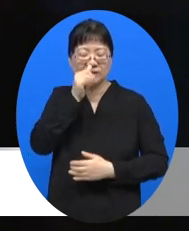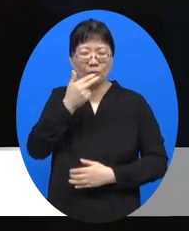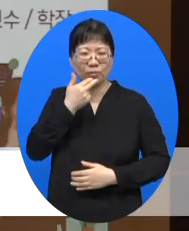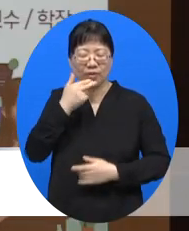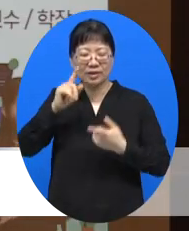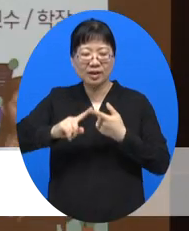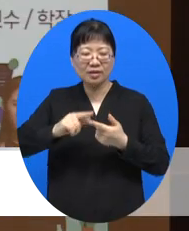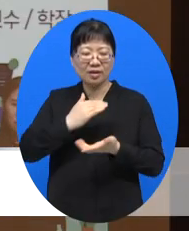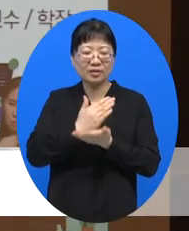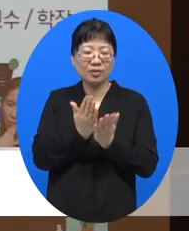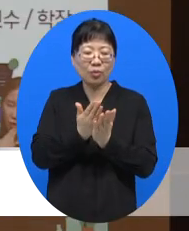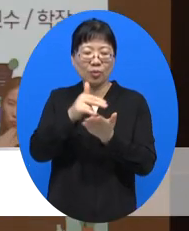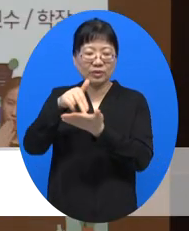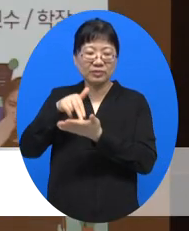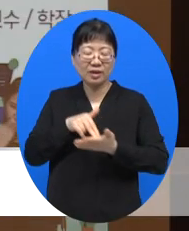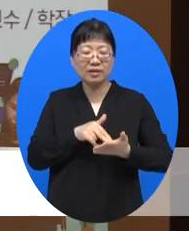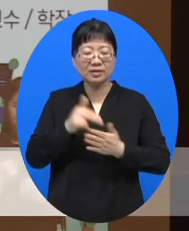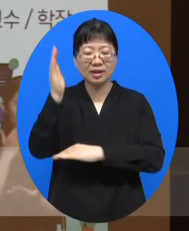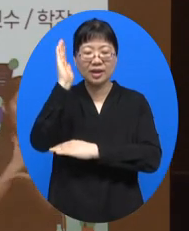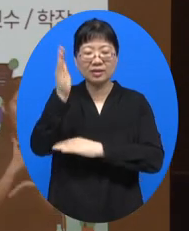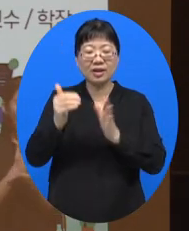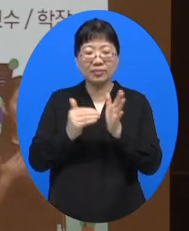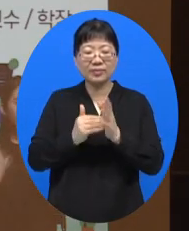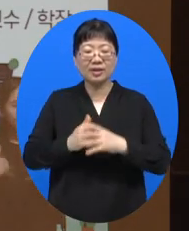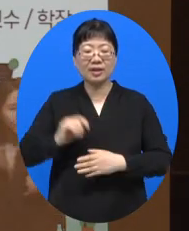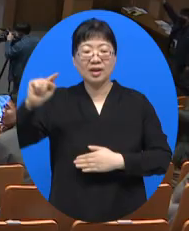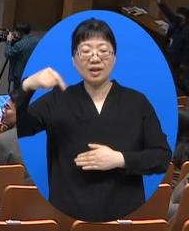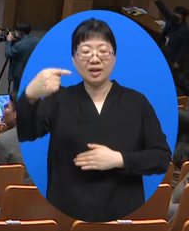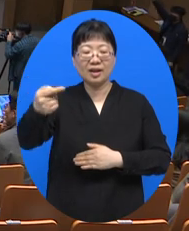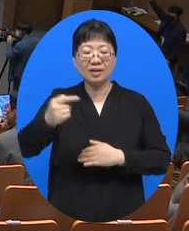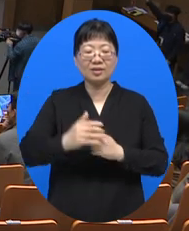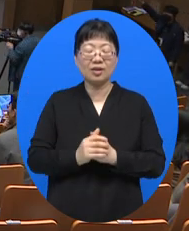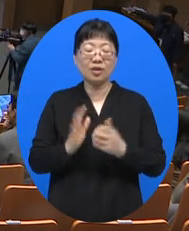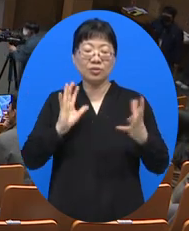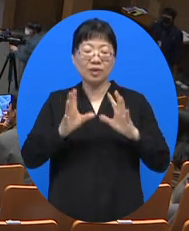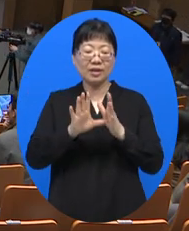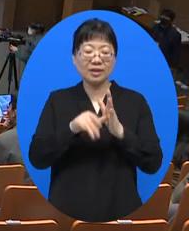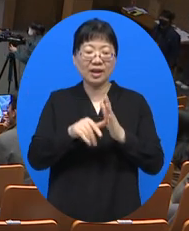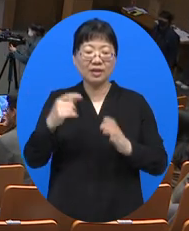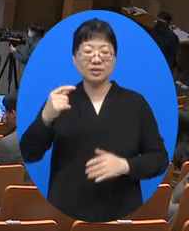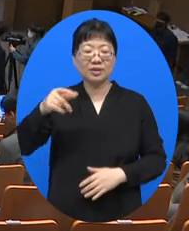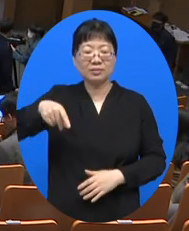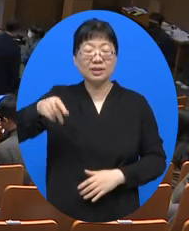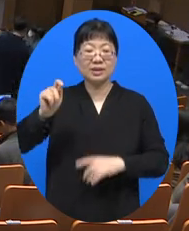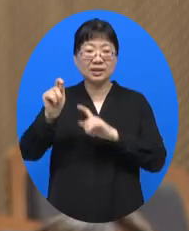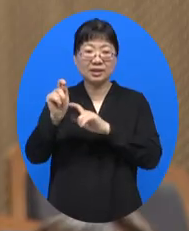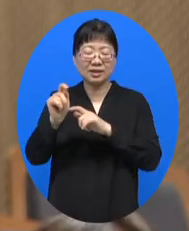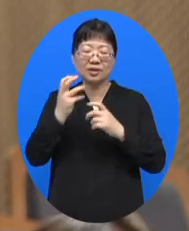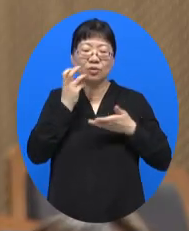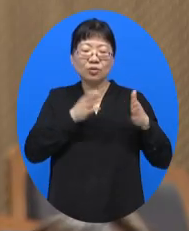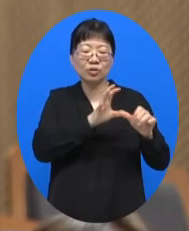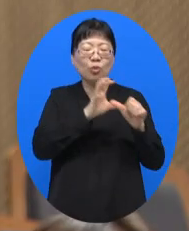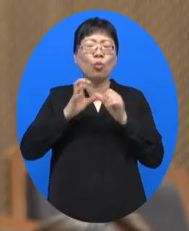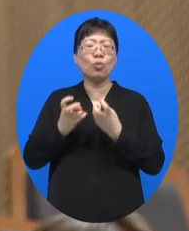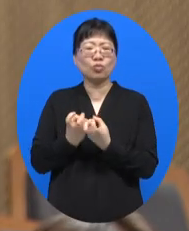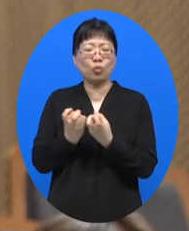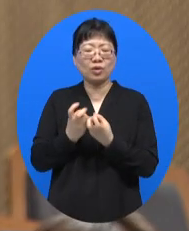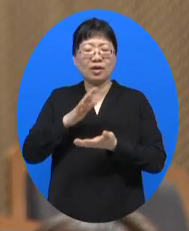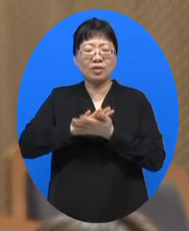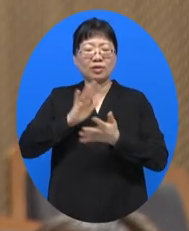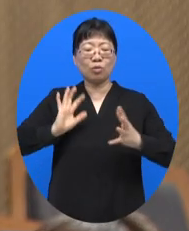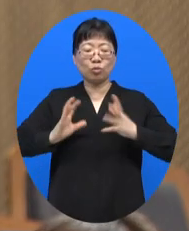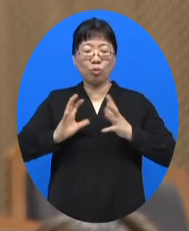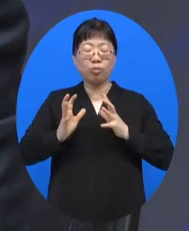문제가 되는 부분은 없는지 다각도로 강연이 이어졌습니다. 곧이어 열린 패널 토론에선 GPT를 경기도에 어떻게